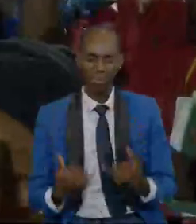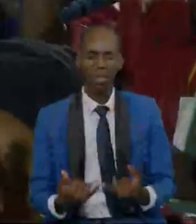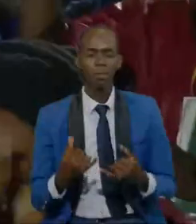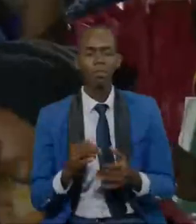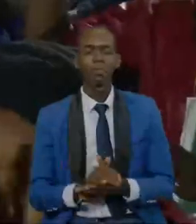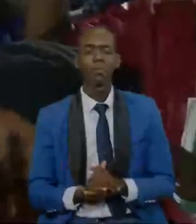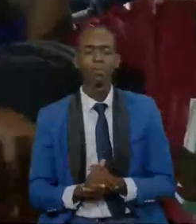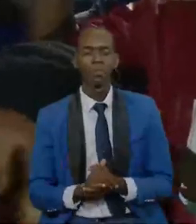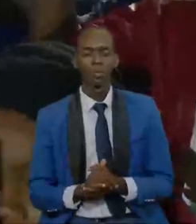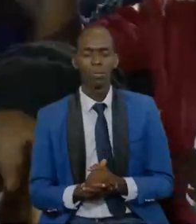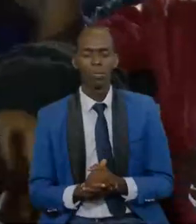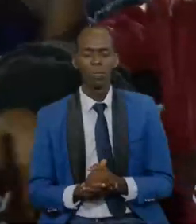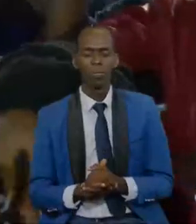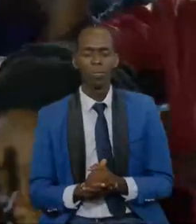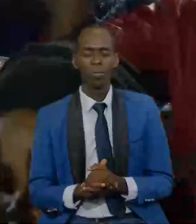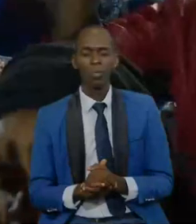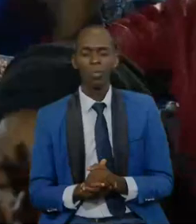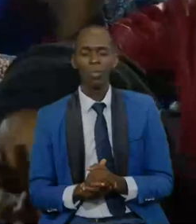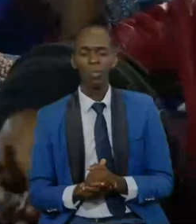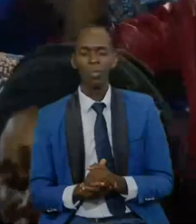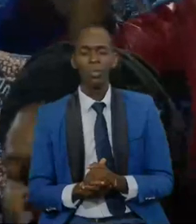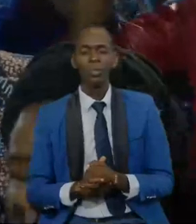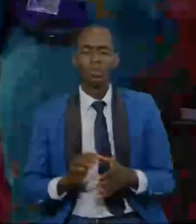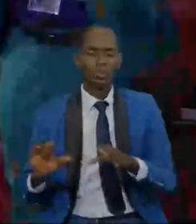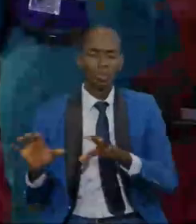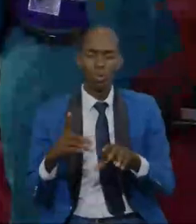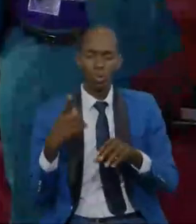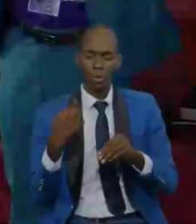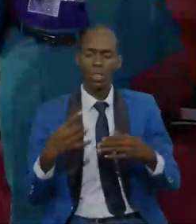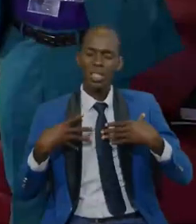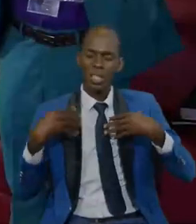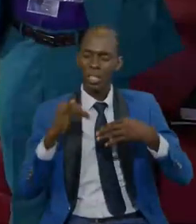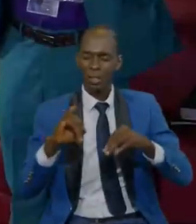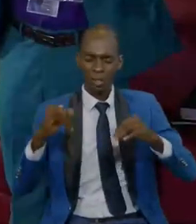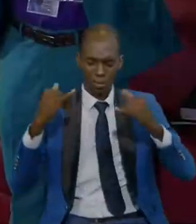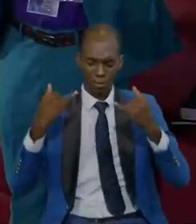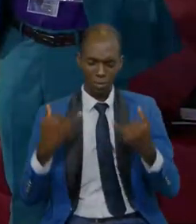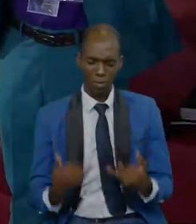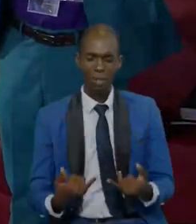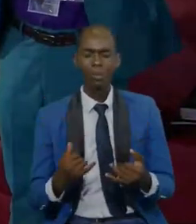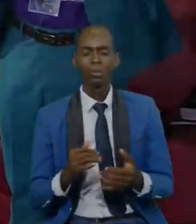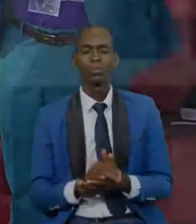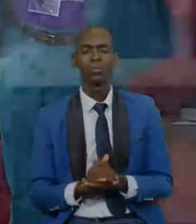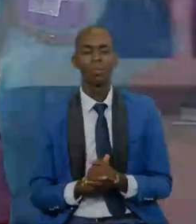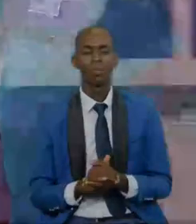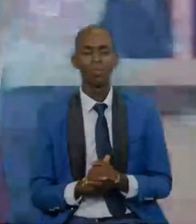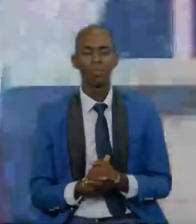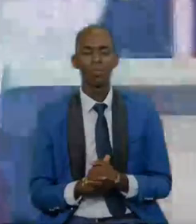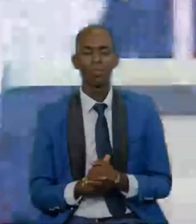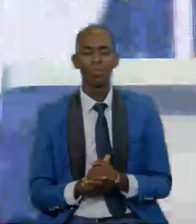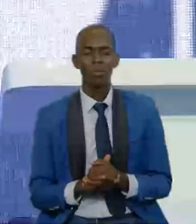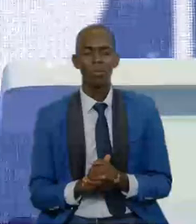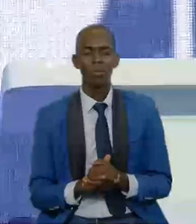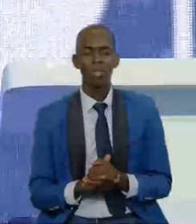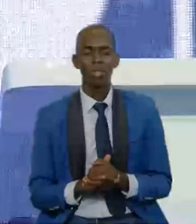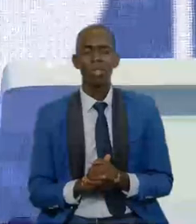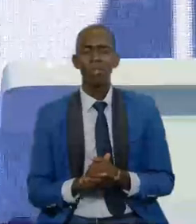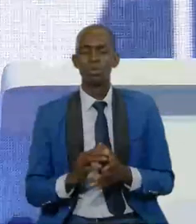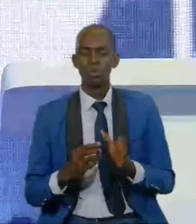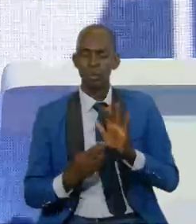miracle maintenant. Effect the healing now. Exécute la guérison manifeste maintenant. The